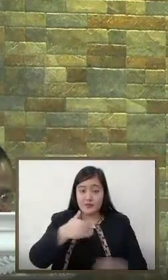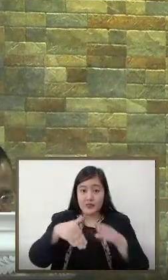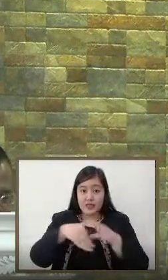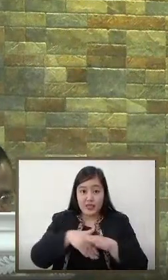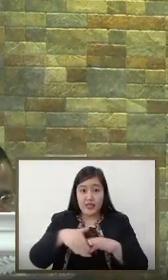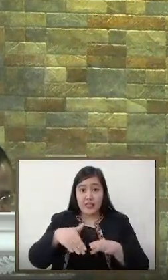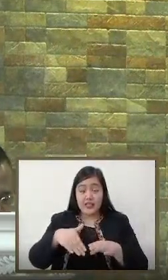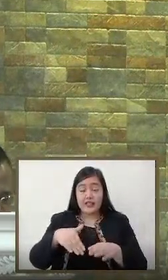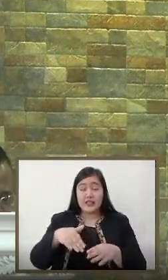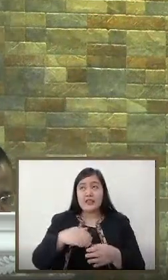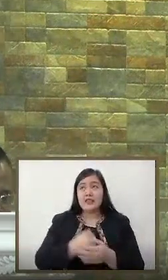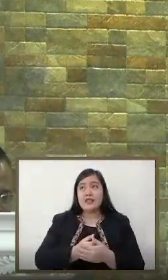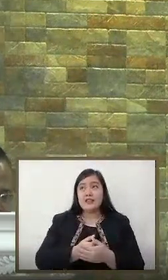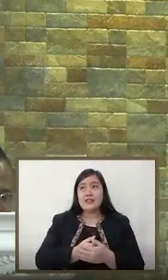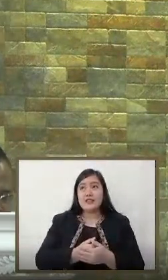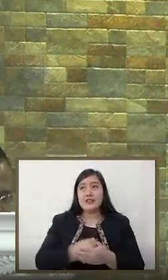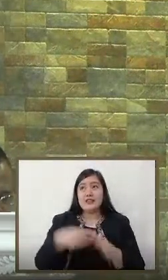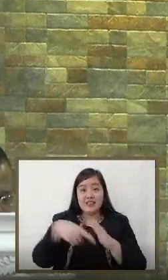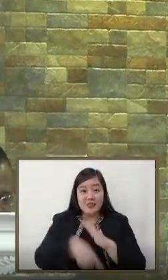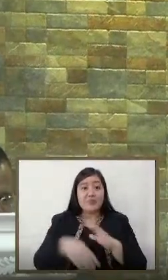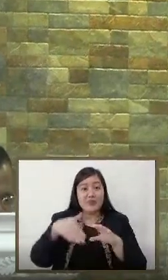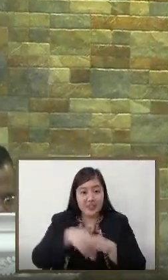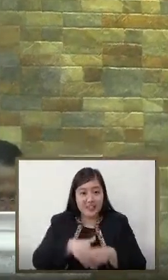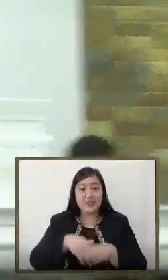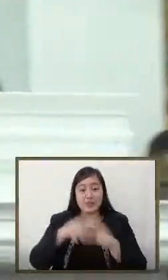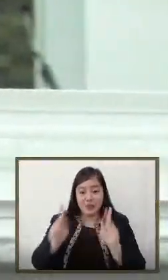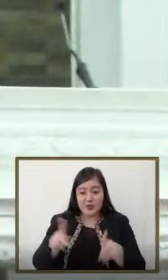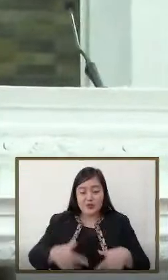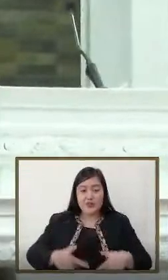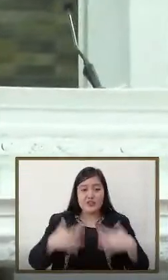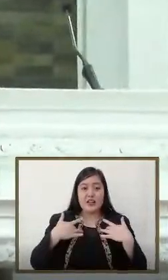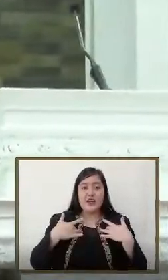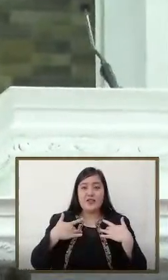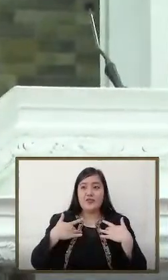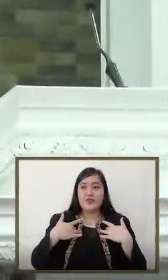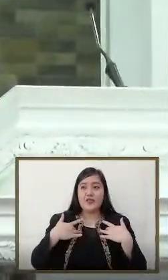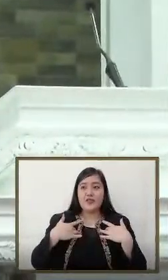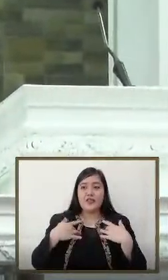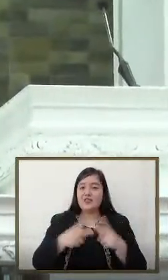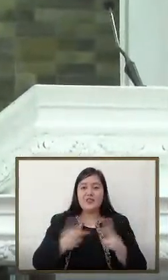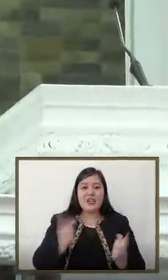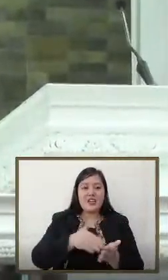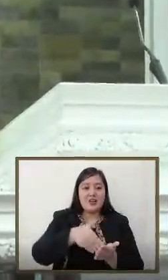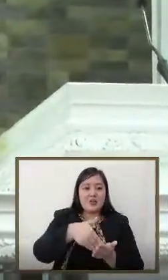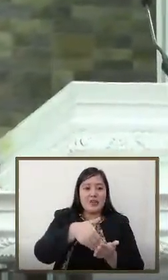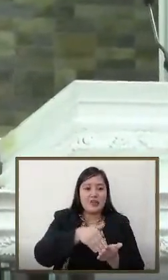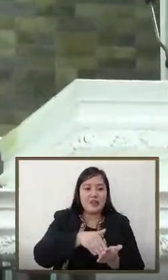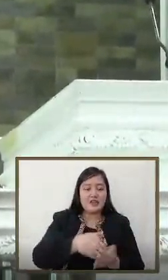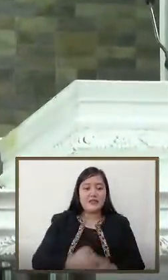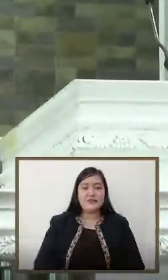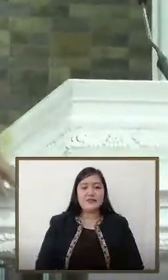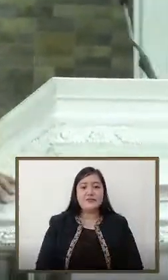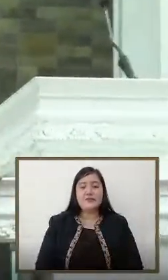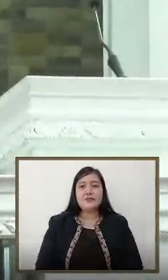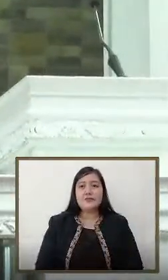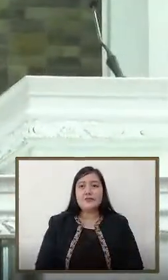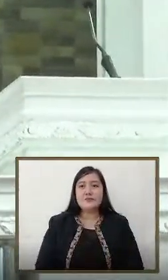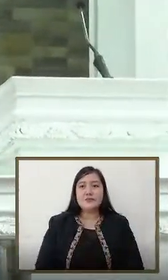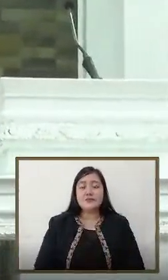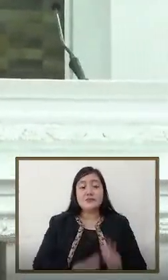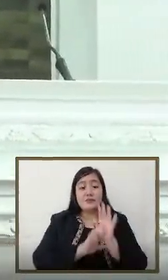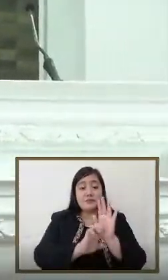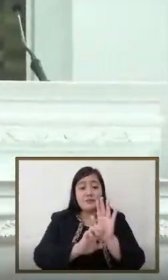minsan may nakikita tayong tao, Kristiyano, wag na tagalabas. Yung tayo na.